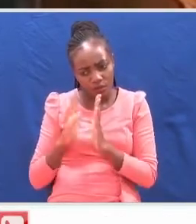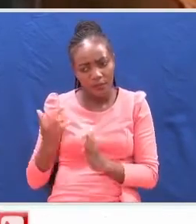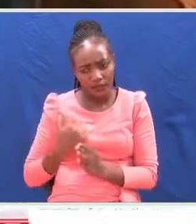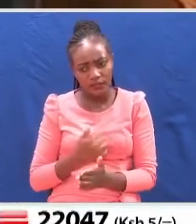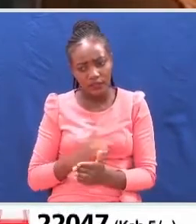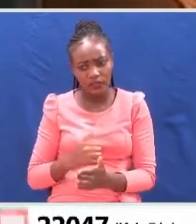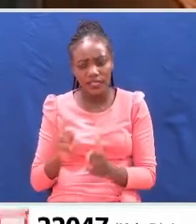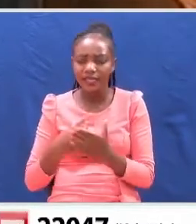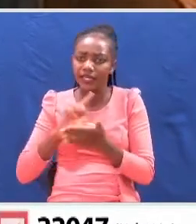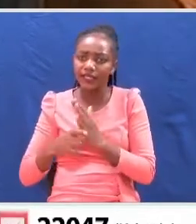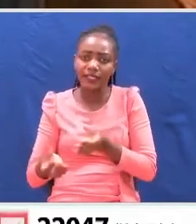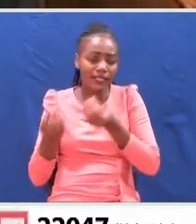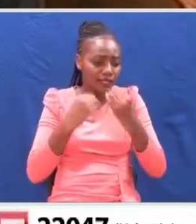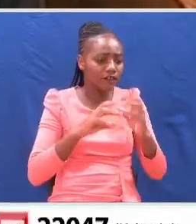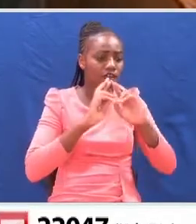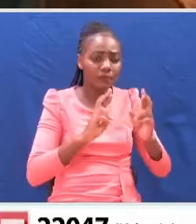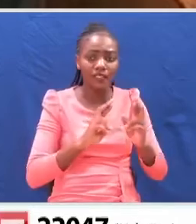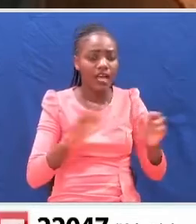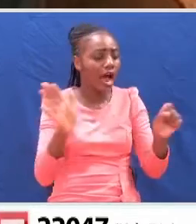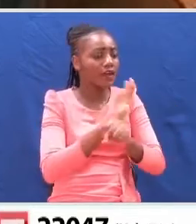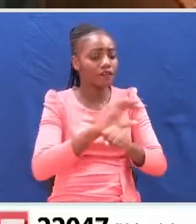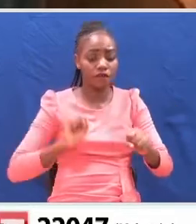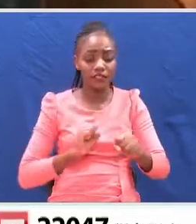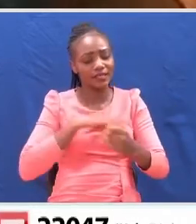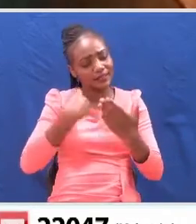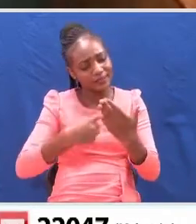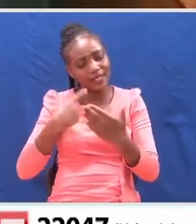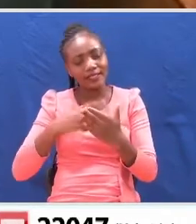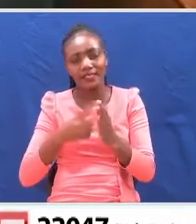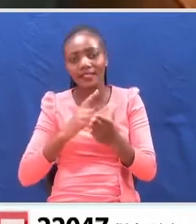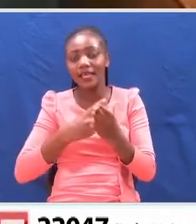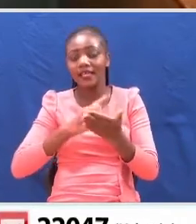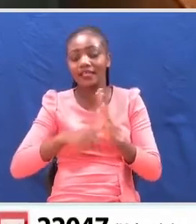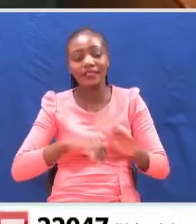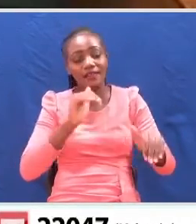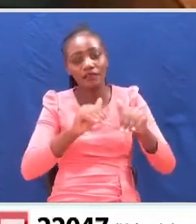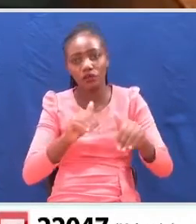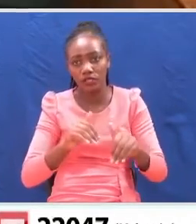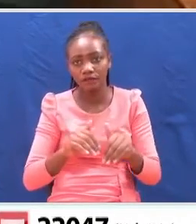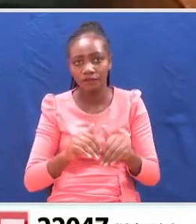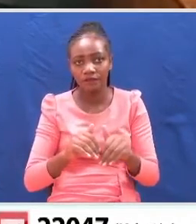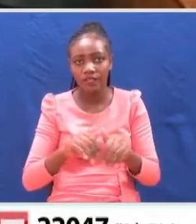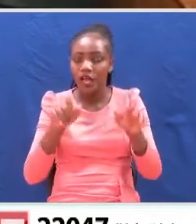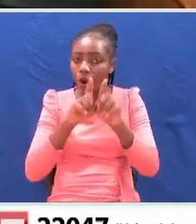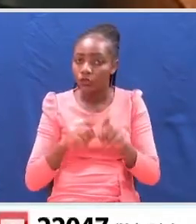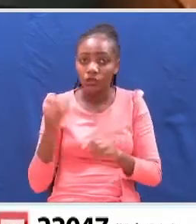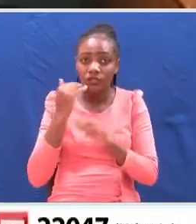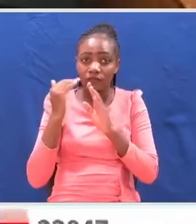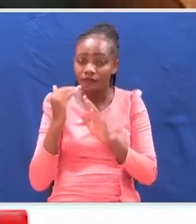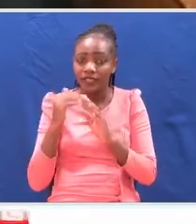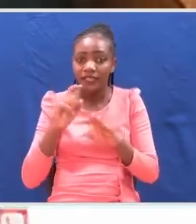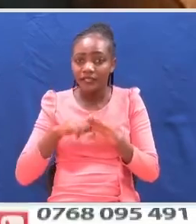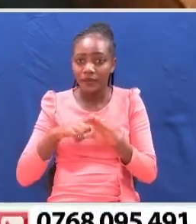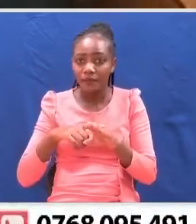sasa kuzungumziwa na bunge nzima na kuweza kupiga kura. Hiyo inakuwa inatoa pressure kwa speaker. Lakini